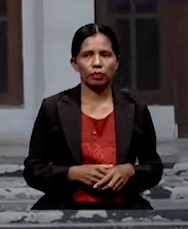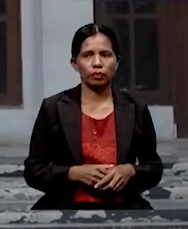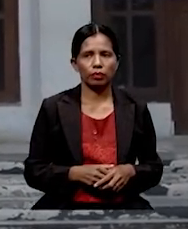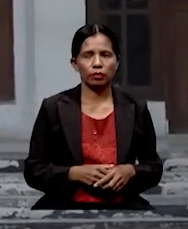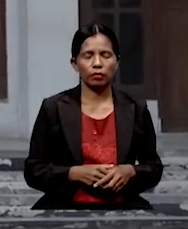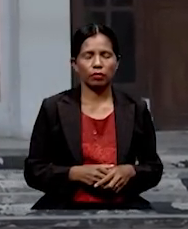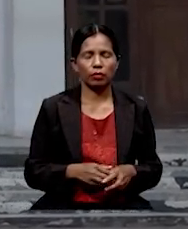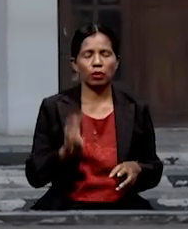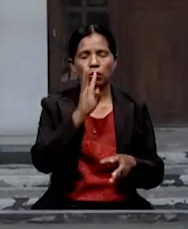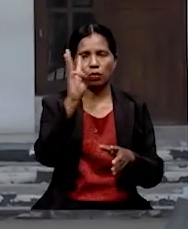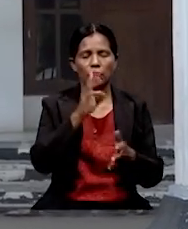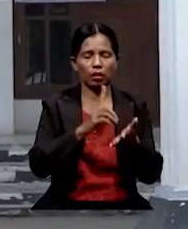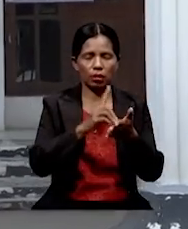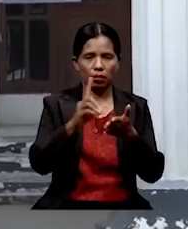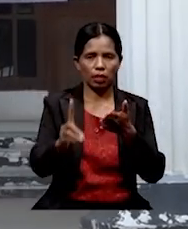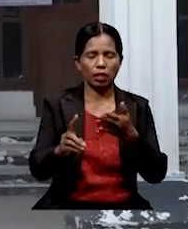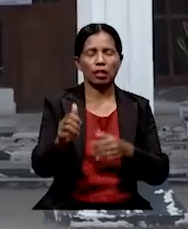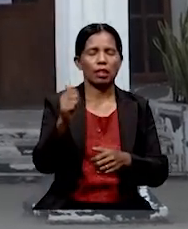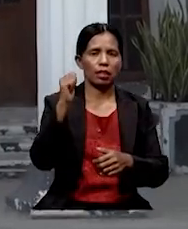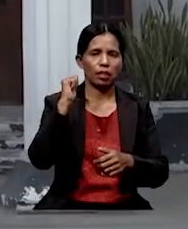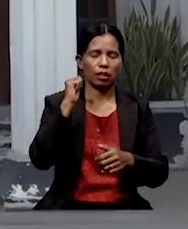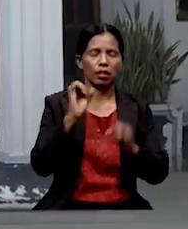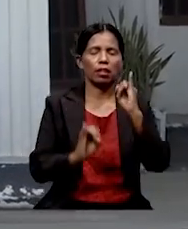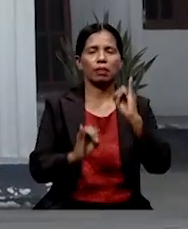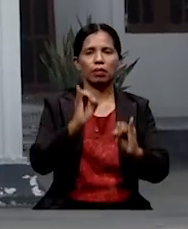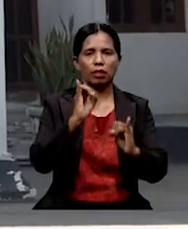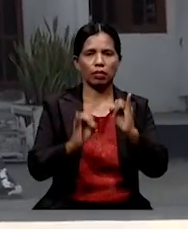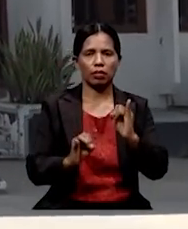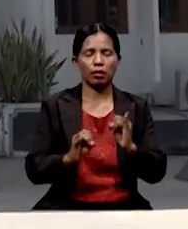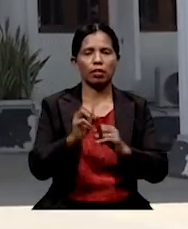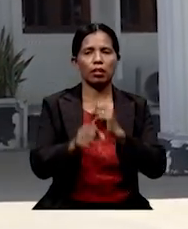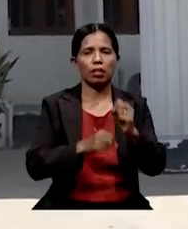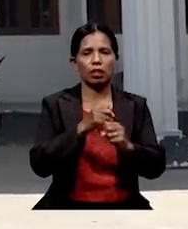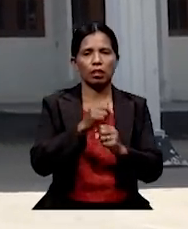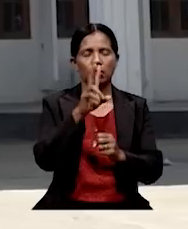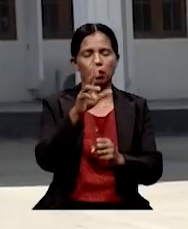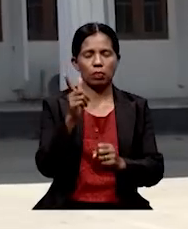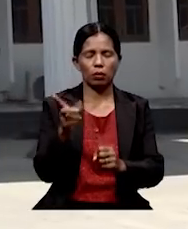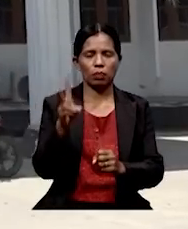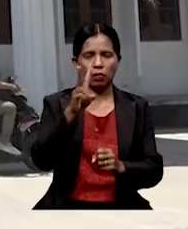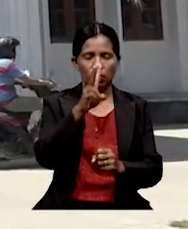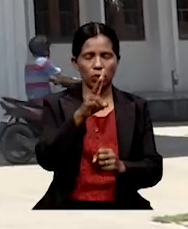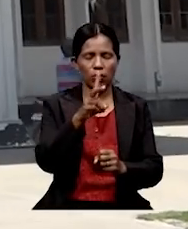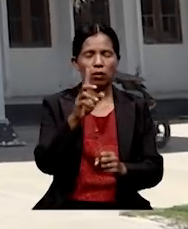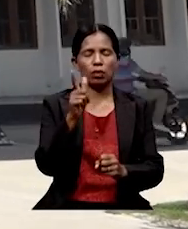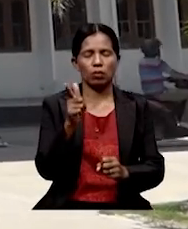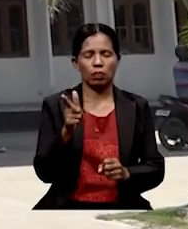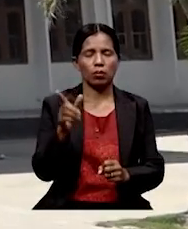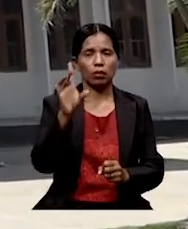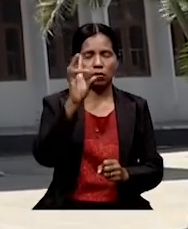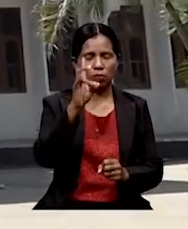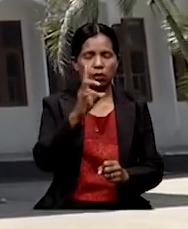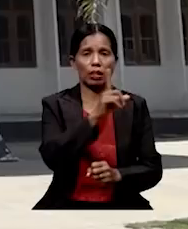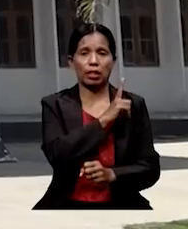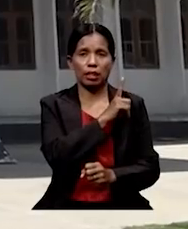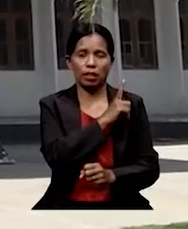Cuarta semana ne candidato independiente presidente república periodo ringrua runu singrua to ringrua runu singhitu Leranan Timur